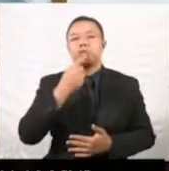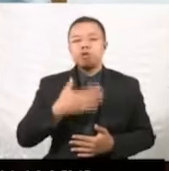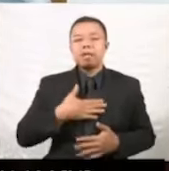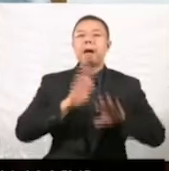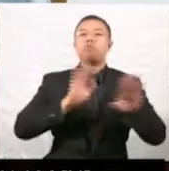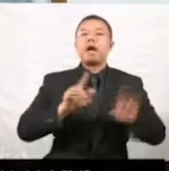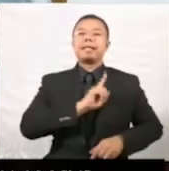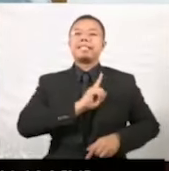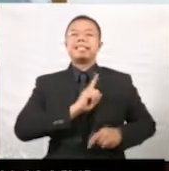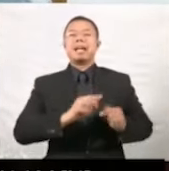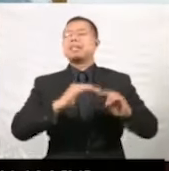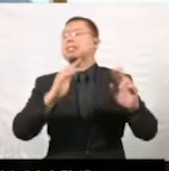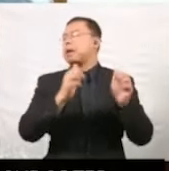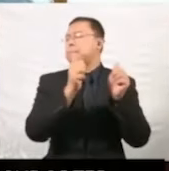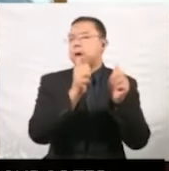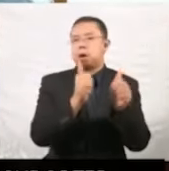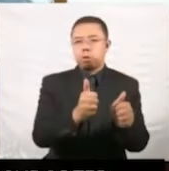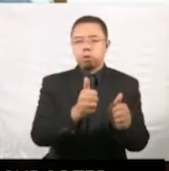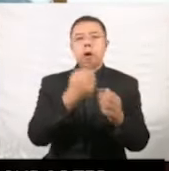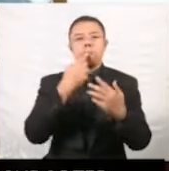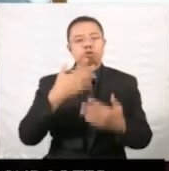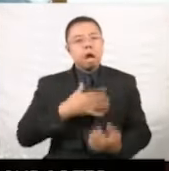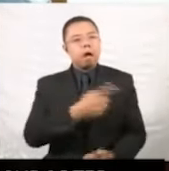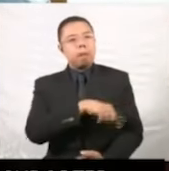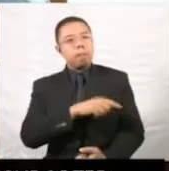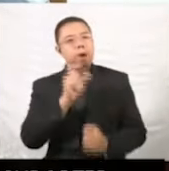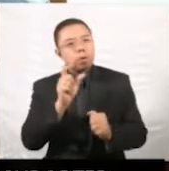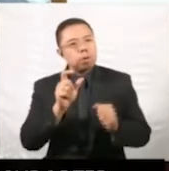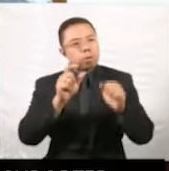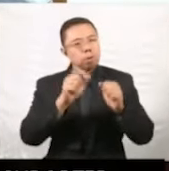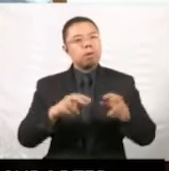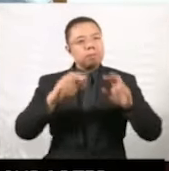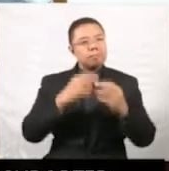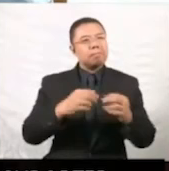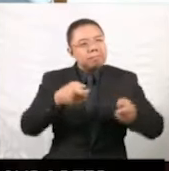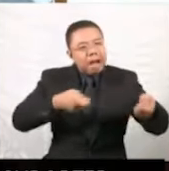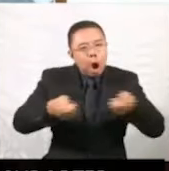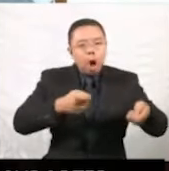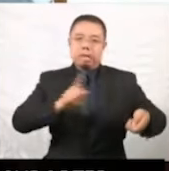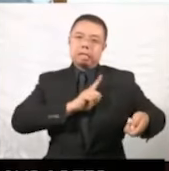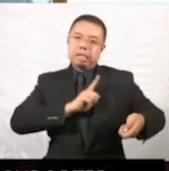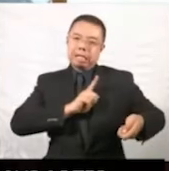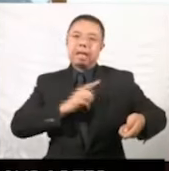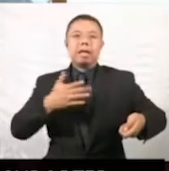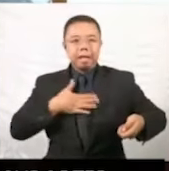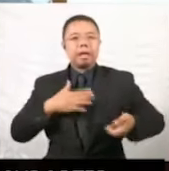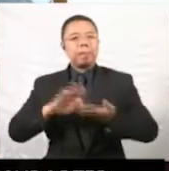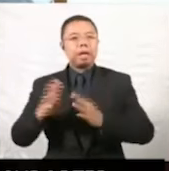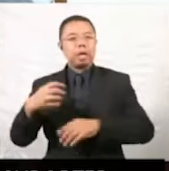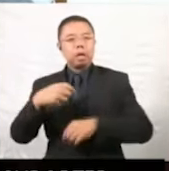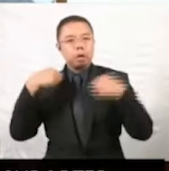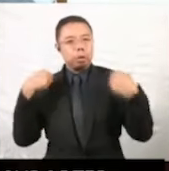luhur dan mereka punya kemampuan untuk mengeksplore dirinya sendiri tentu saja saya sebagai